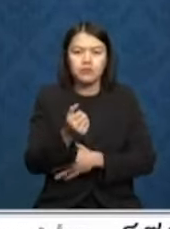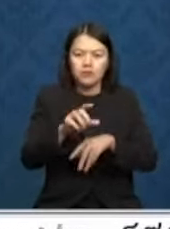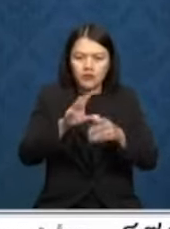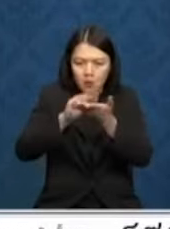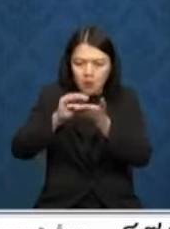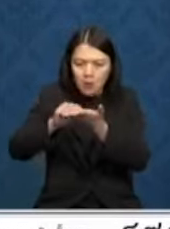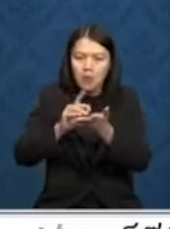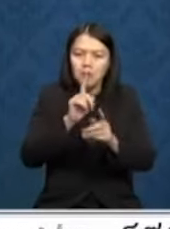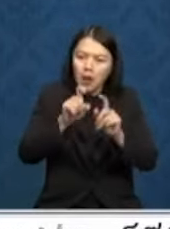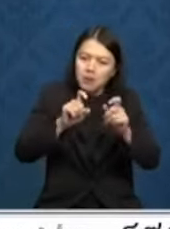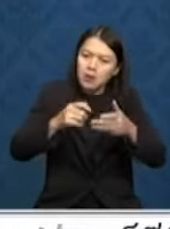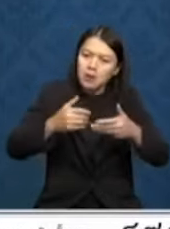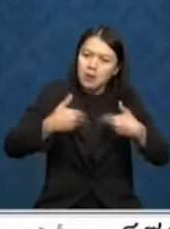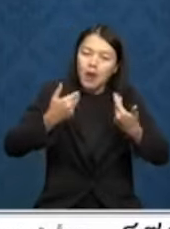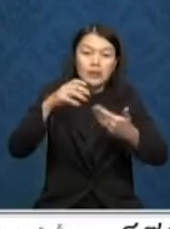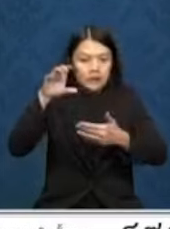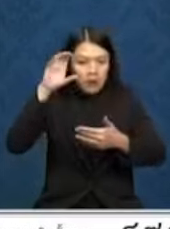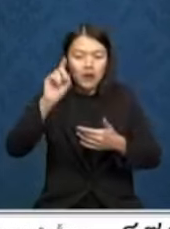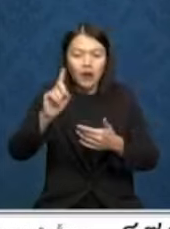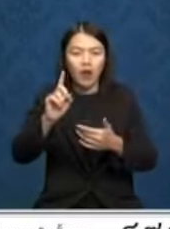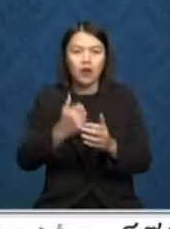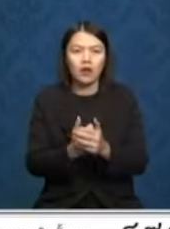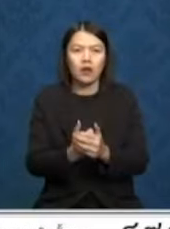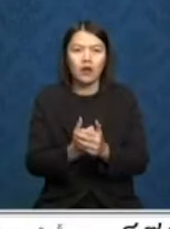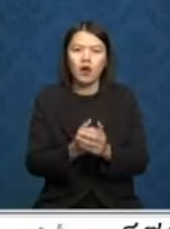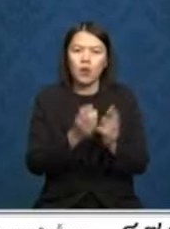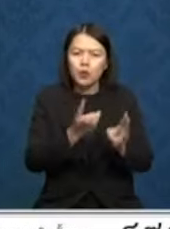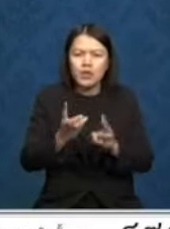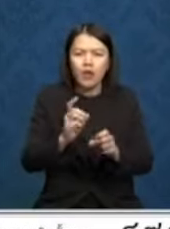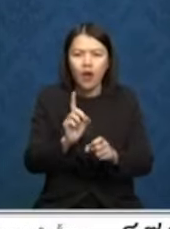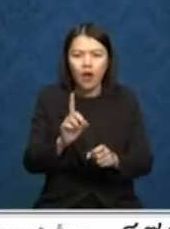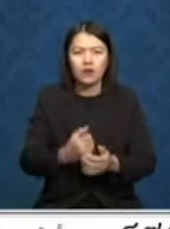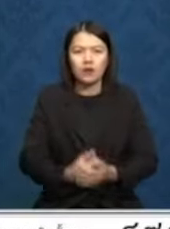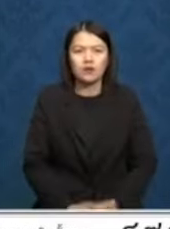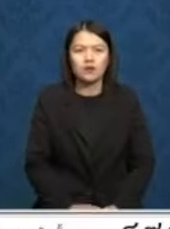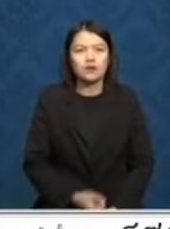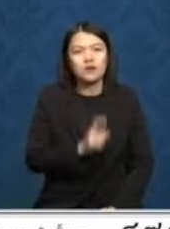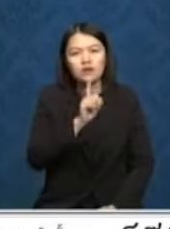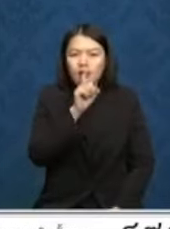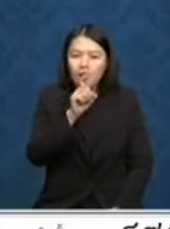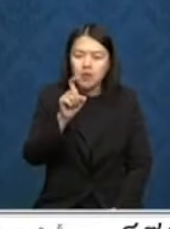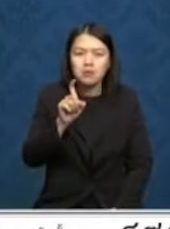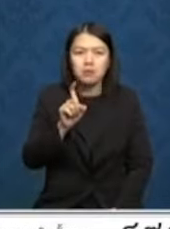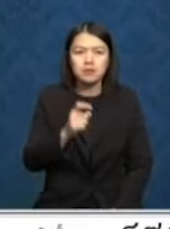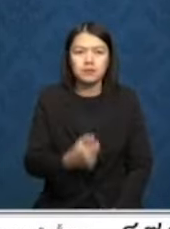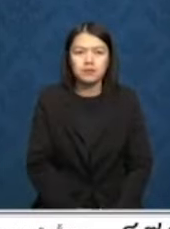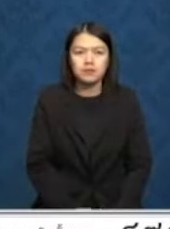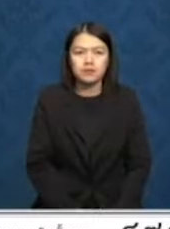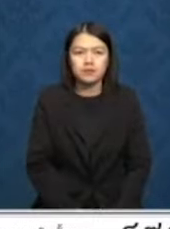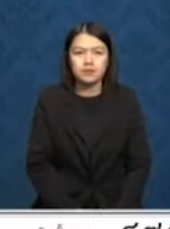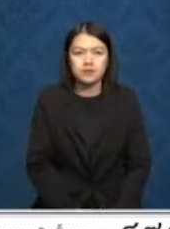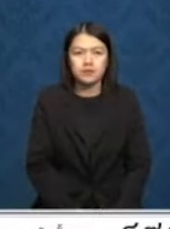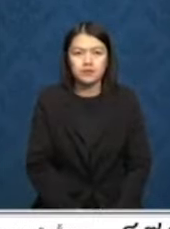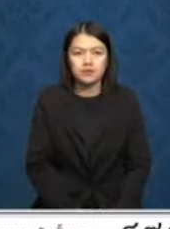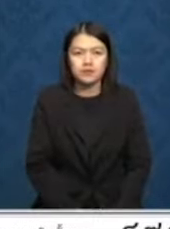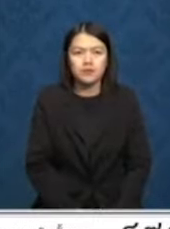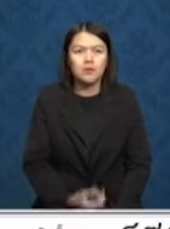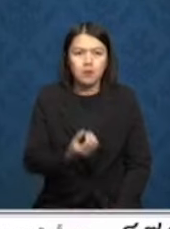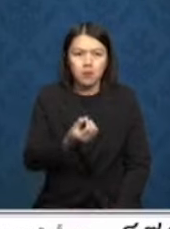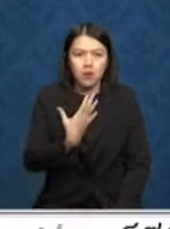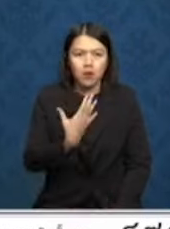วจหรือว่าอำนวยความเชื่อมั่นเนี่ยจะทำด้วยวิธีใดแต่ว่าเมื่อถามไปถามมาค่ะปรากฏว่านะคะก็ตอบ